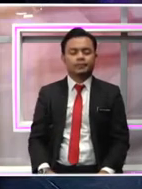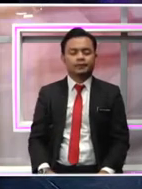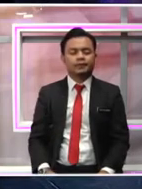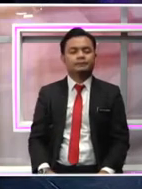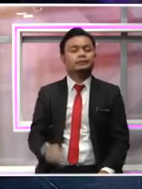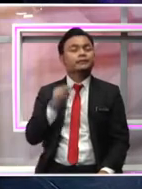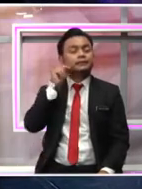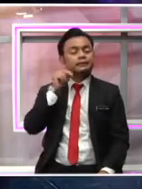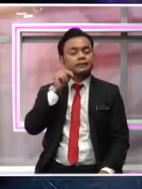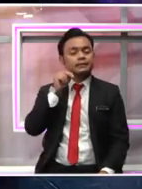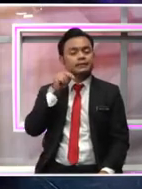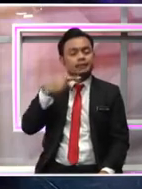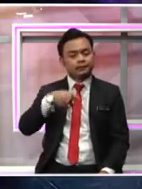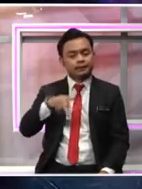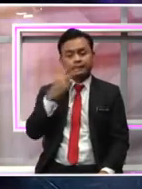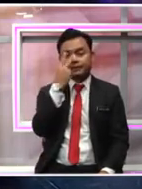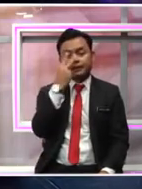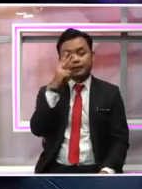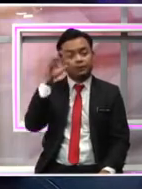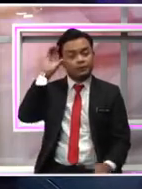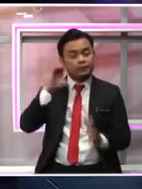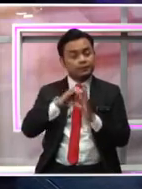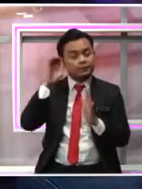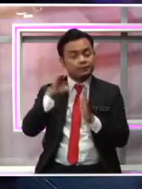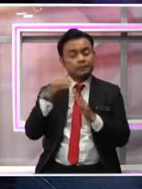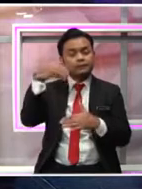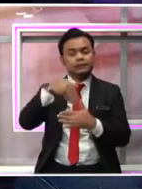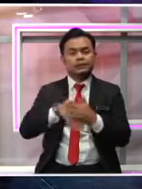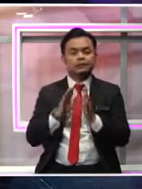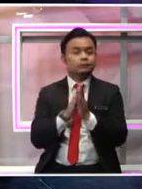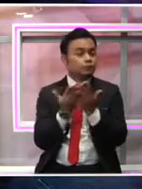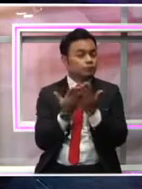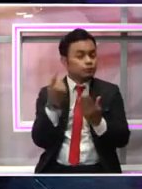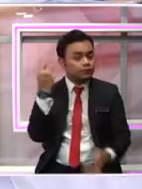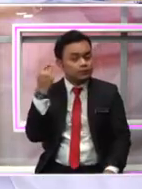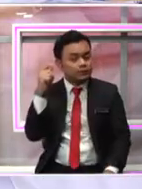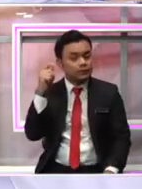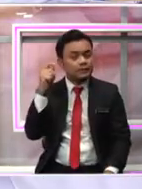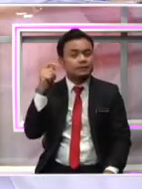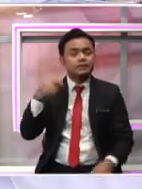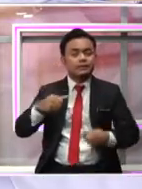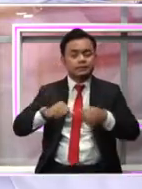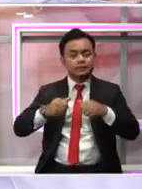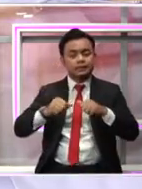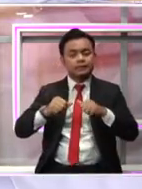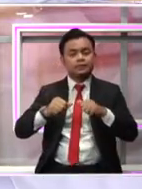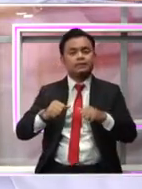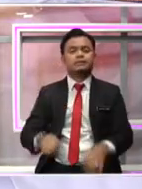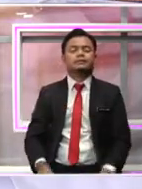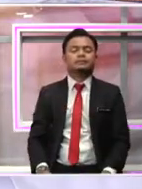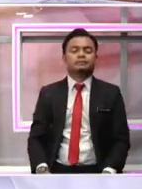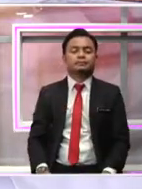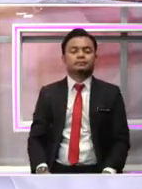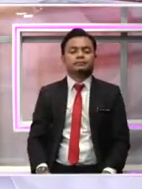gambar-gambar org di dalam buku teks taes di magma sekolah itu antara tempat yang Nisa